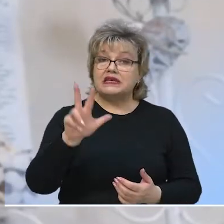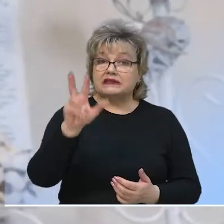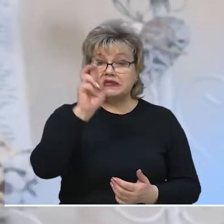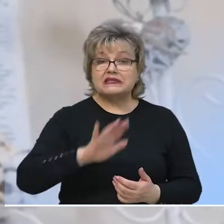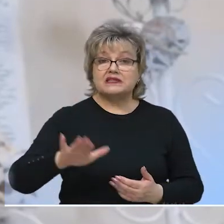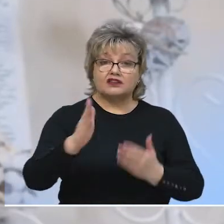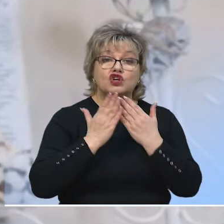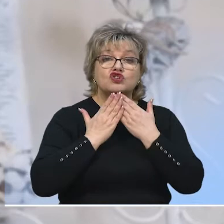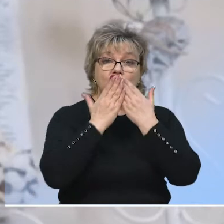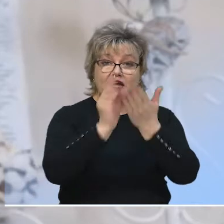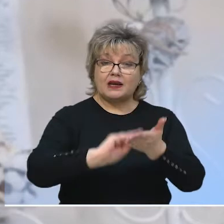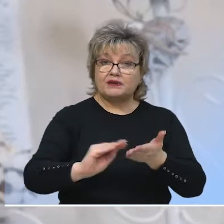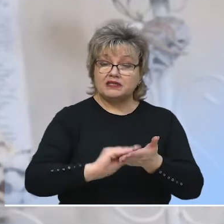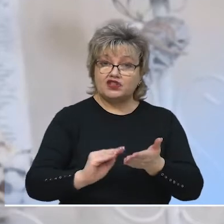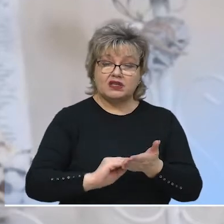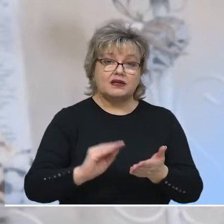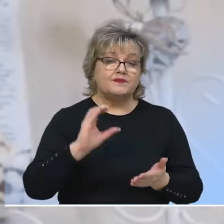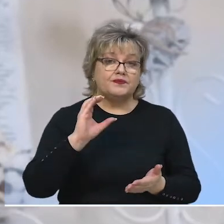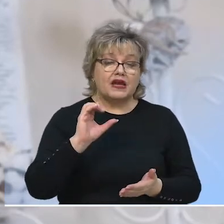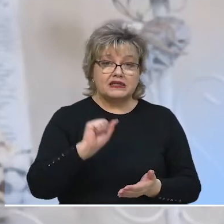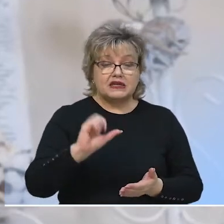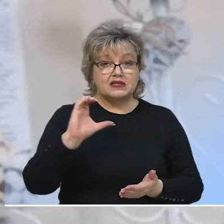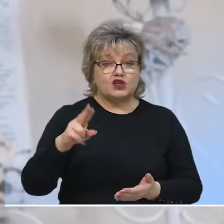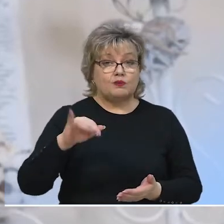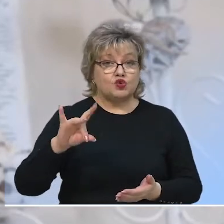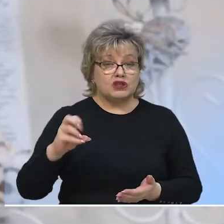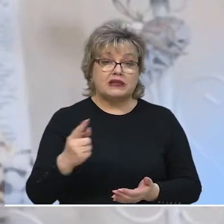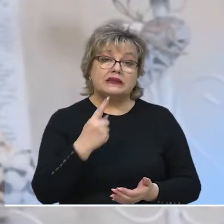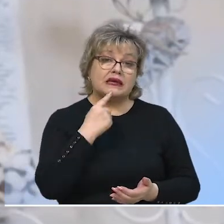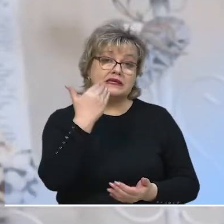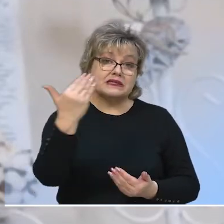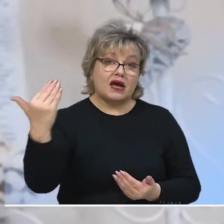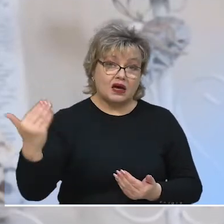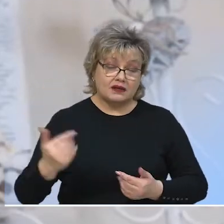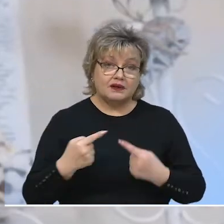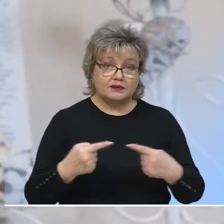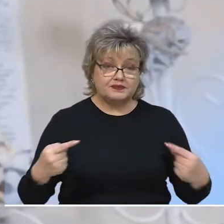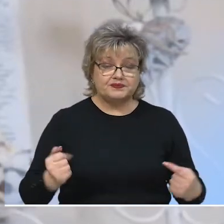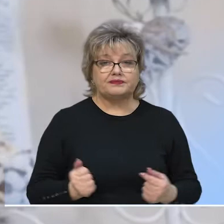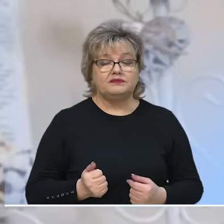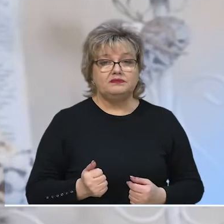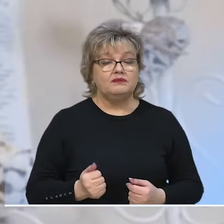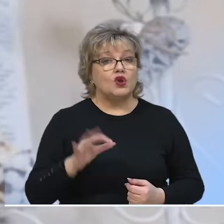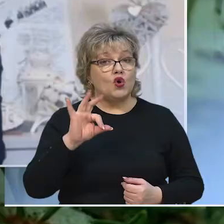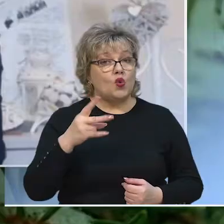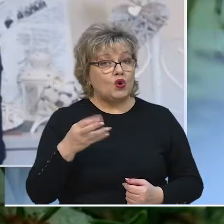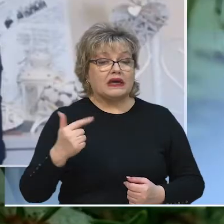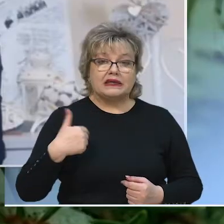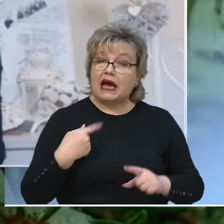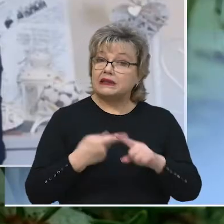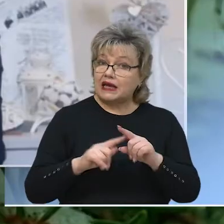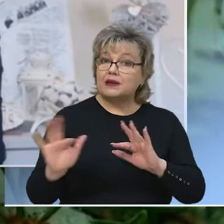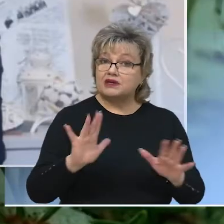страны, читали произведения Александра Сергеевича Пушкина на языках стран проживания. Ольга, вот я на